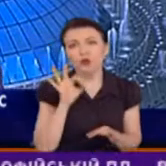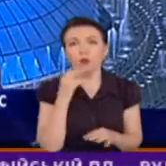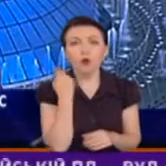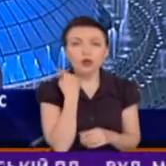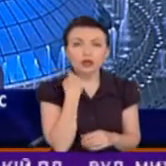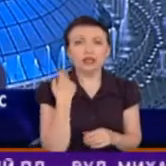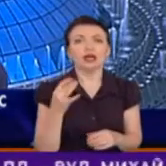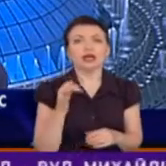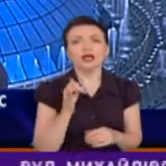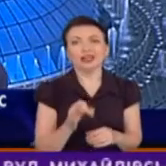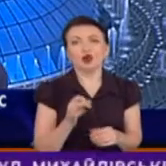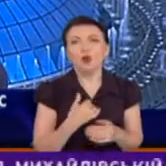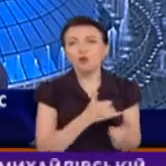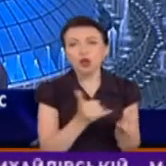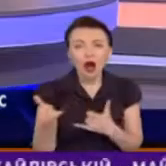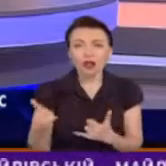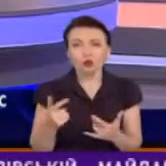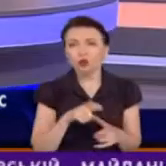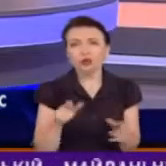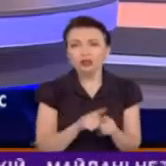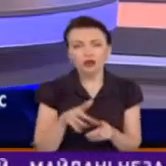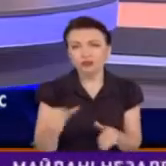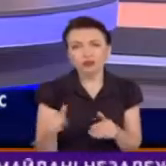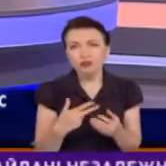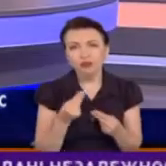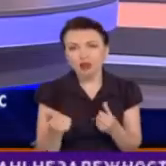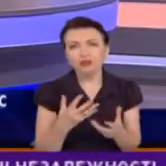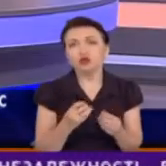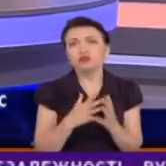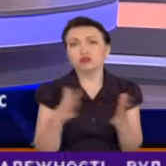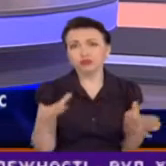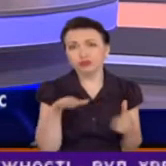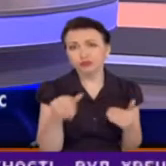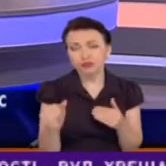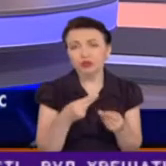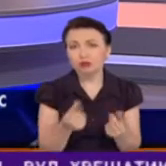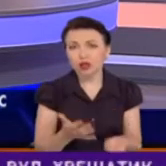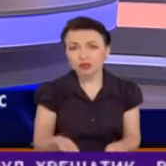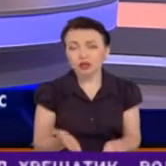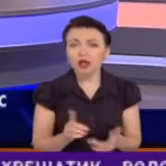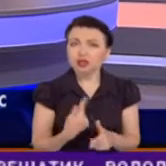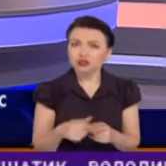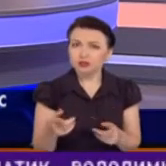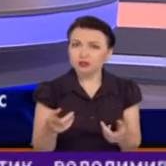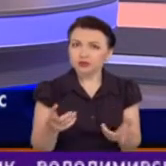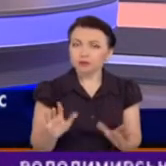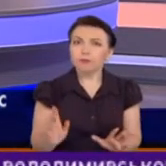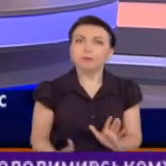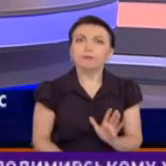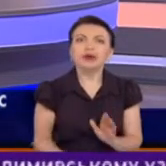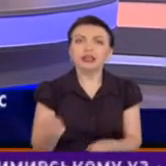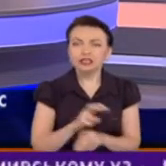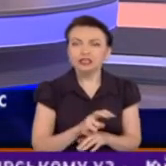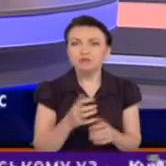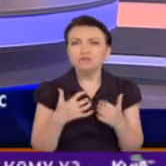за комуналку, і люди і так не платять, і ще будуть більше не платити, чи як? Ну, чи прийде ця машина, страшне